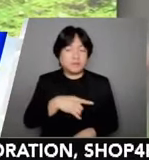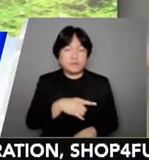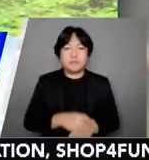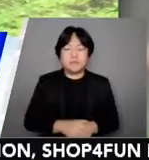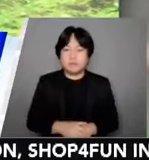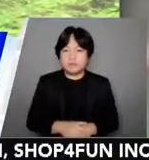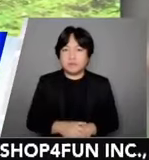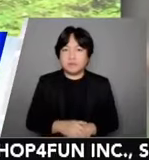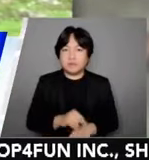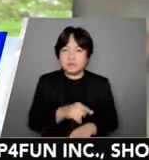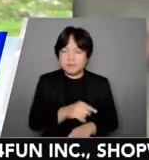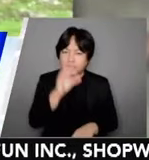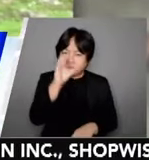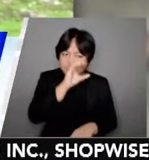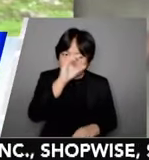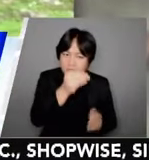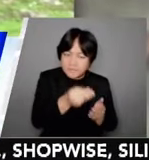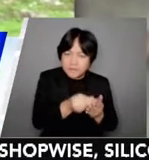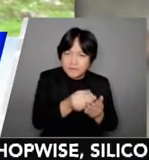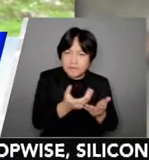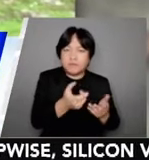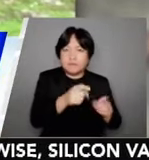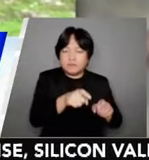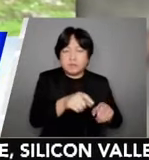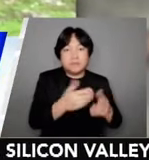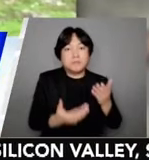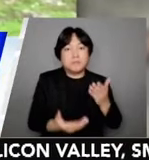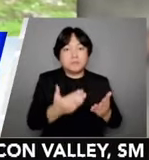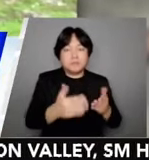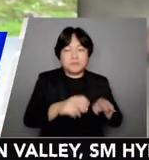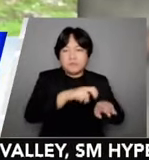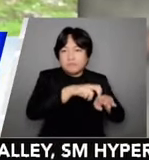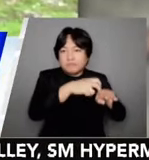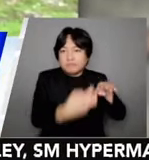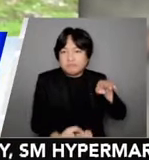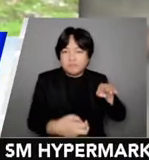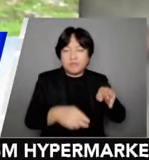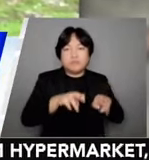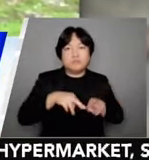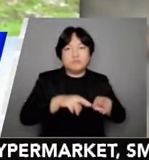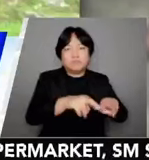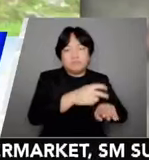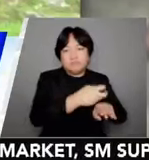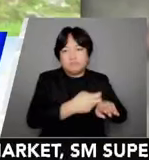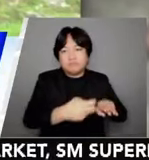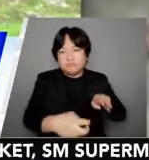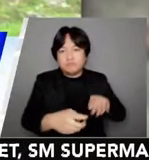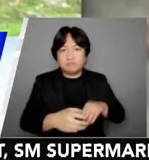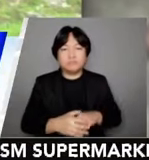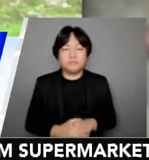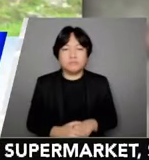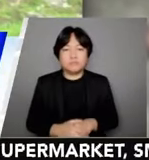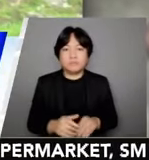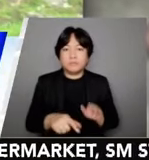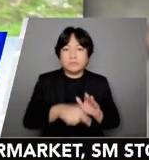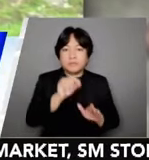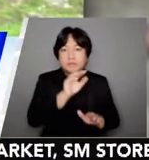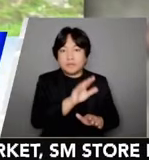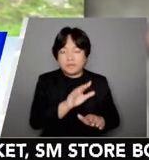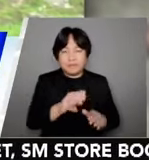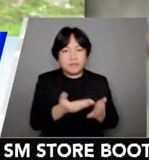posible raw na nahulog sa abangin ng biktima at inanod ng ilog sa ibabaw ng bangin kasi nakita ang kanyang mga gamit